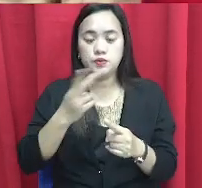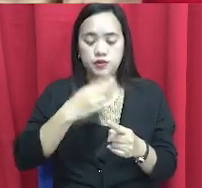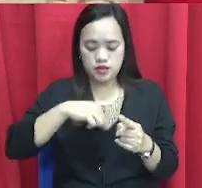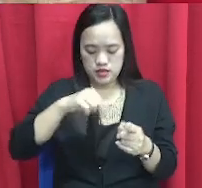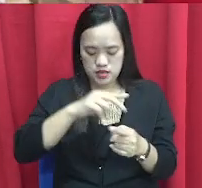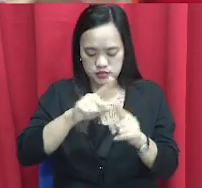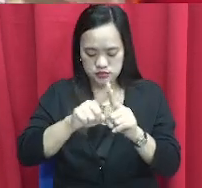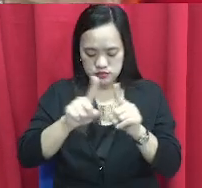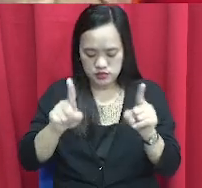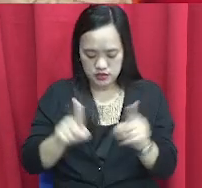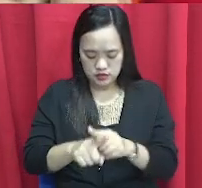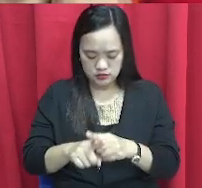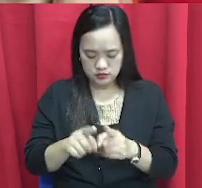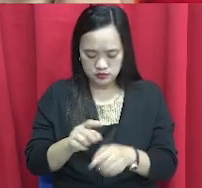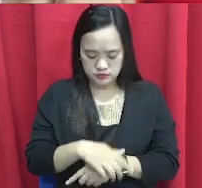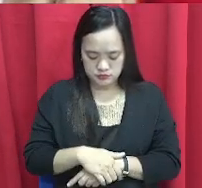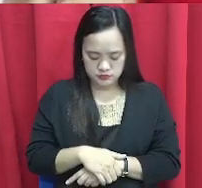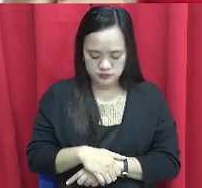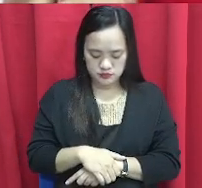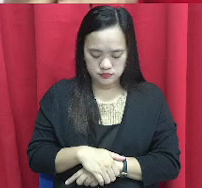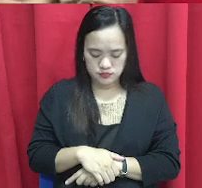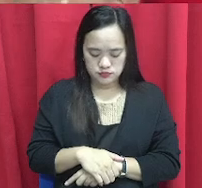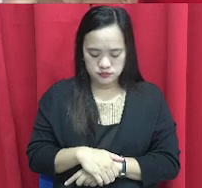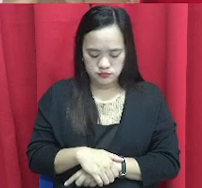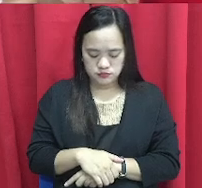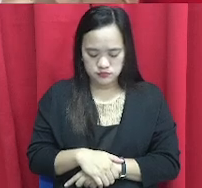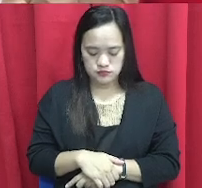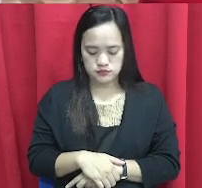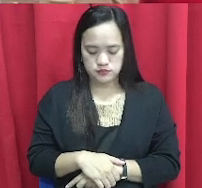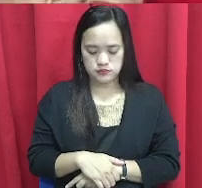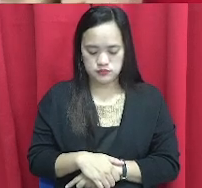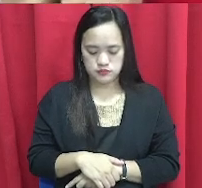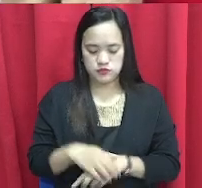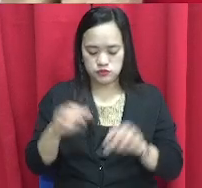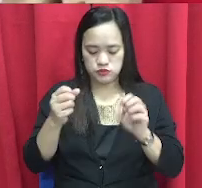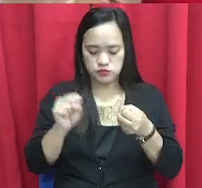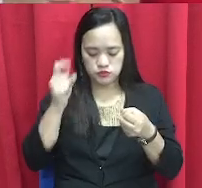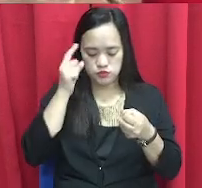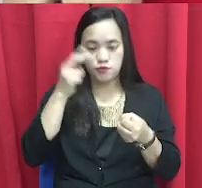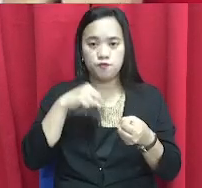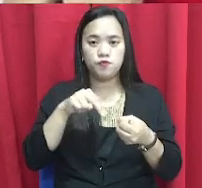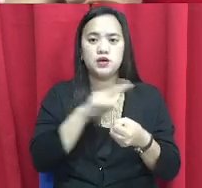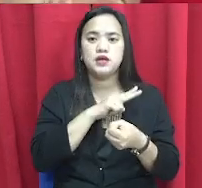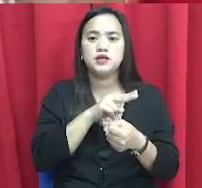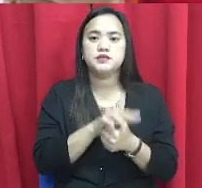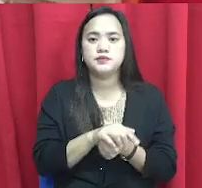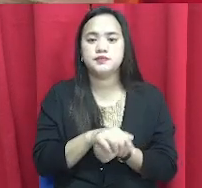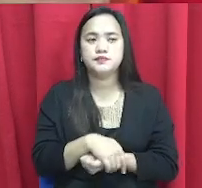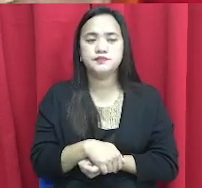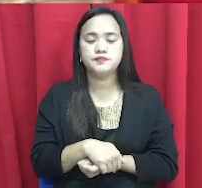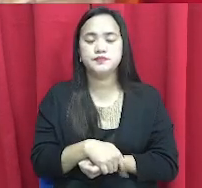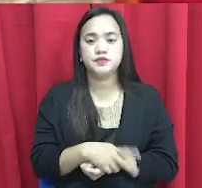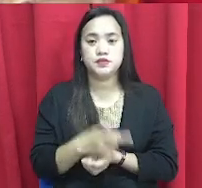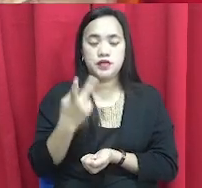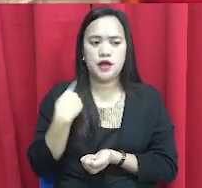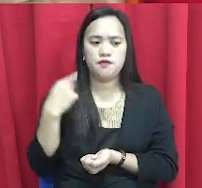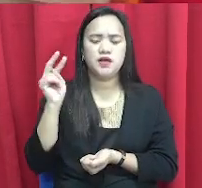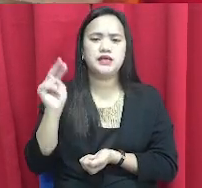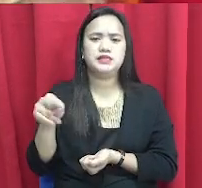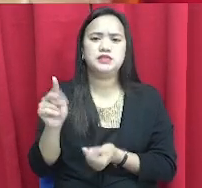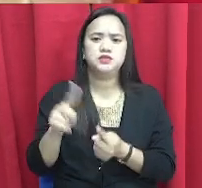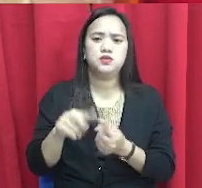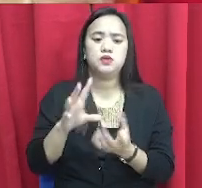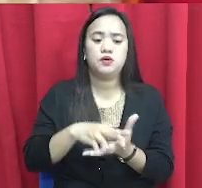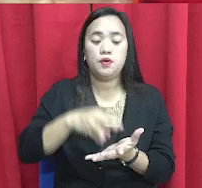tao o bilang isang Kristiyano so tayo po dapat ang siyang sumunod at